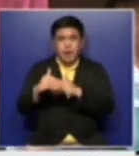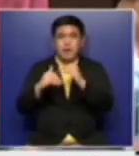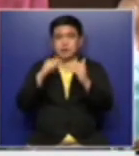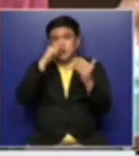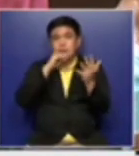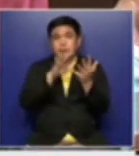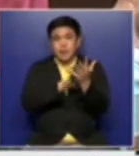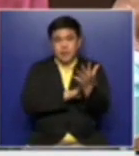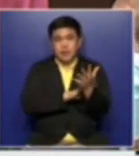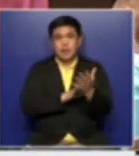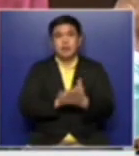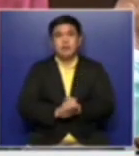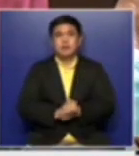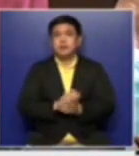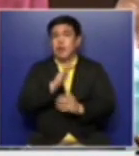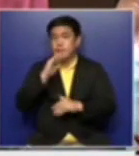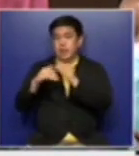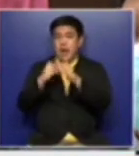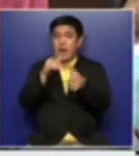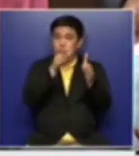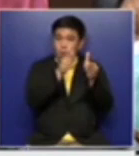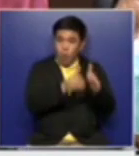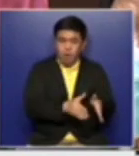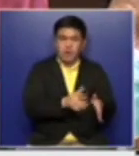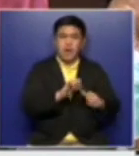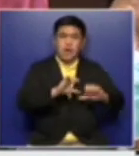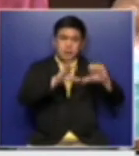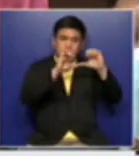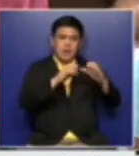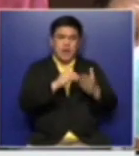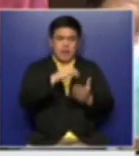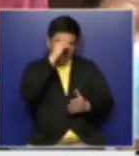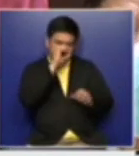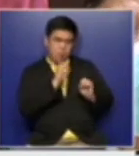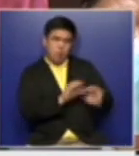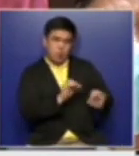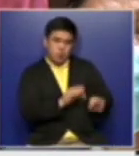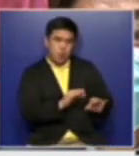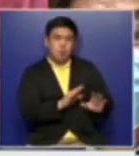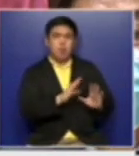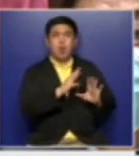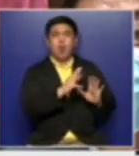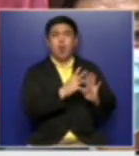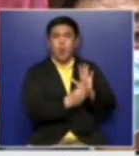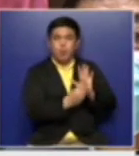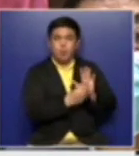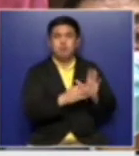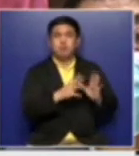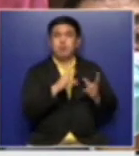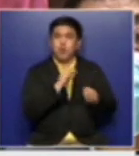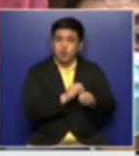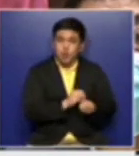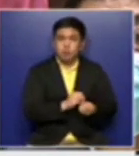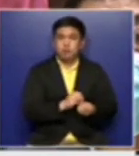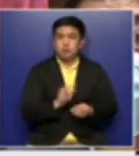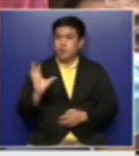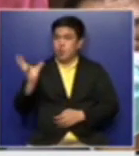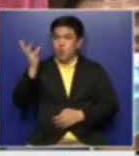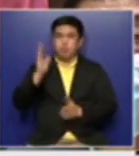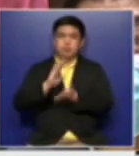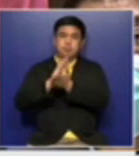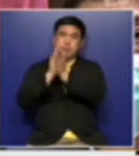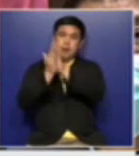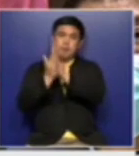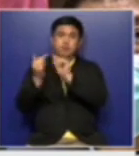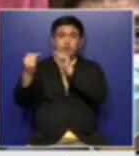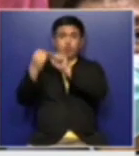าการพัฒนาคนรัฐจะต้องจัดการศึกษาให้สอดคล้องกับการเปลี่ยนแปลงของสภาวะการของโลกที่เปลี่ยนไป